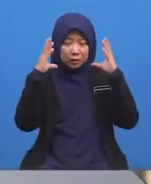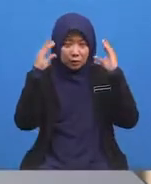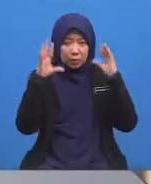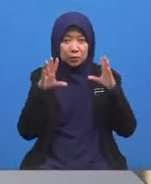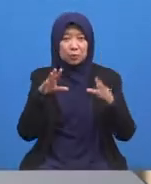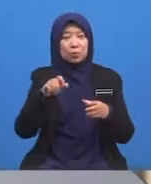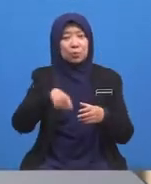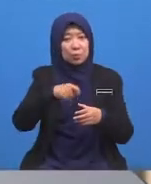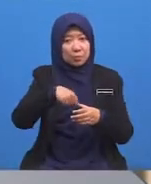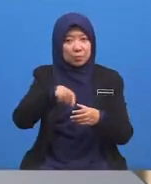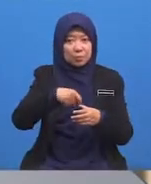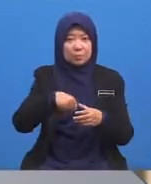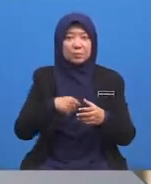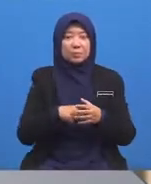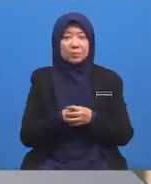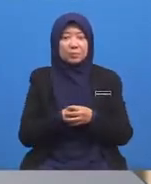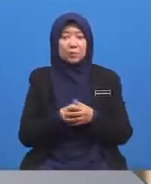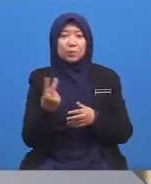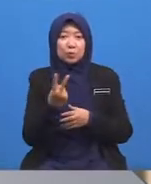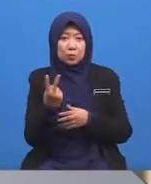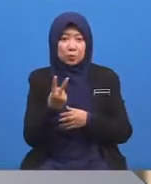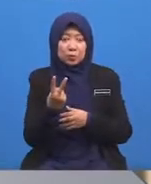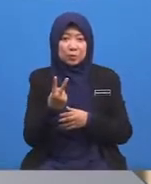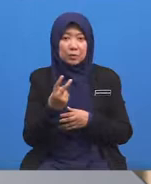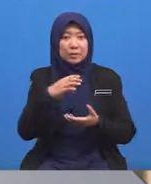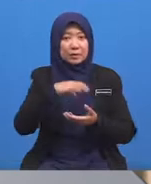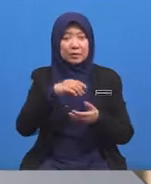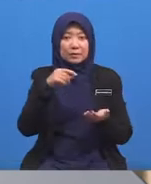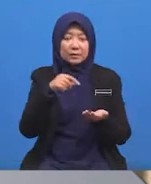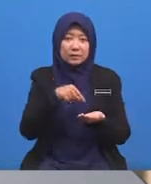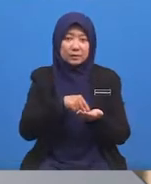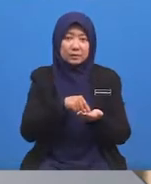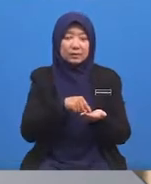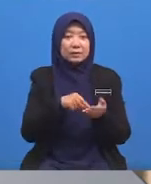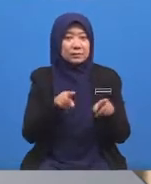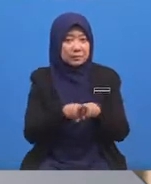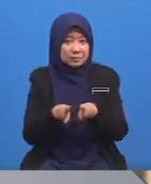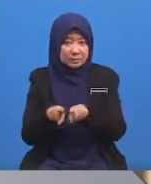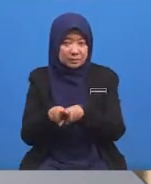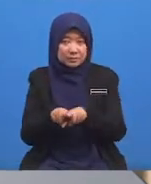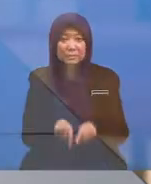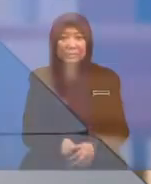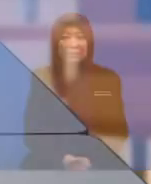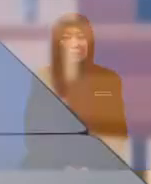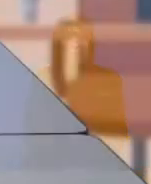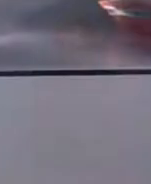Kemudian, cikgu aduk-aduk dan aduk kedua-dua bekas ini secara